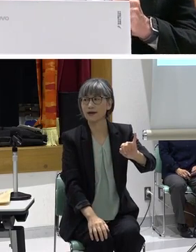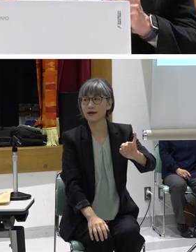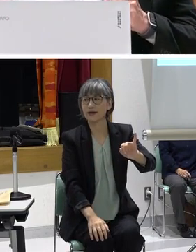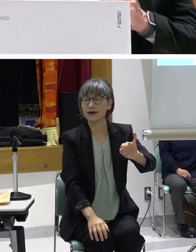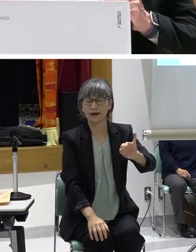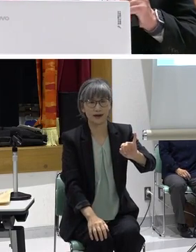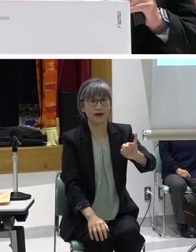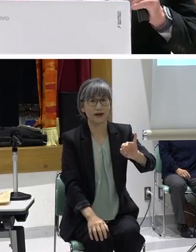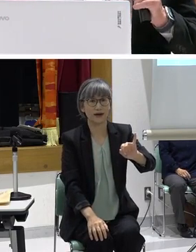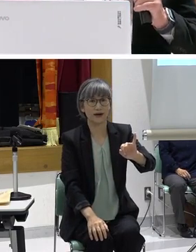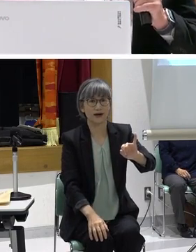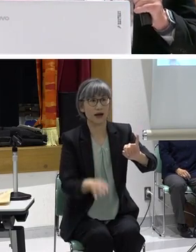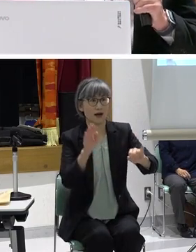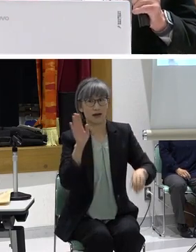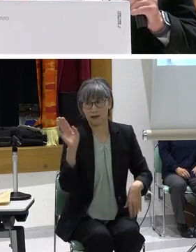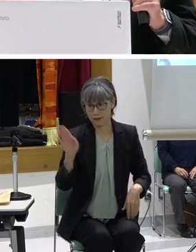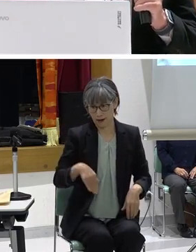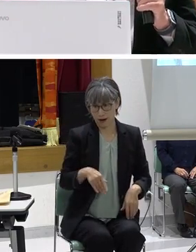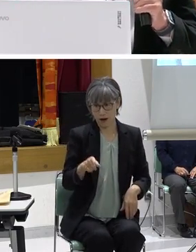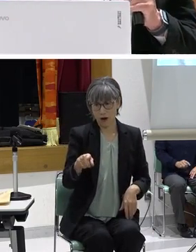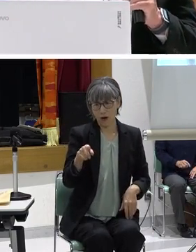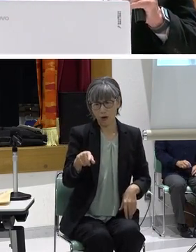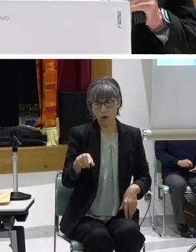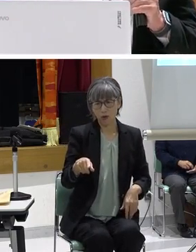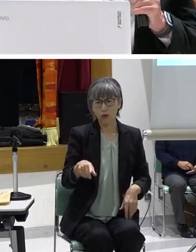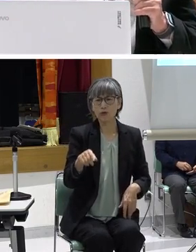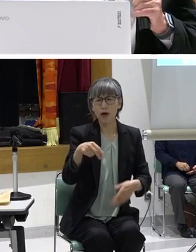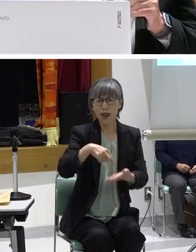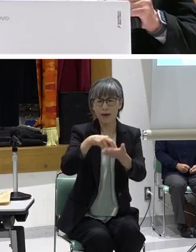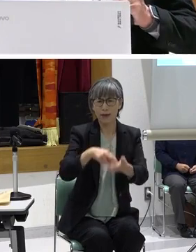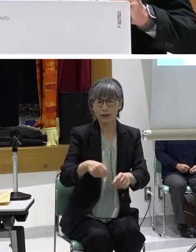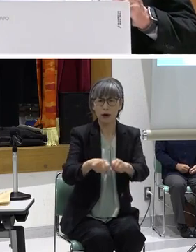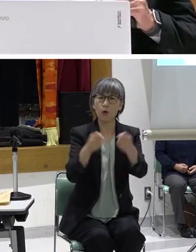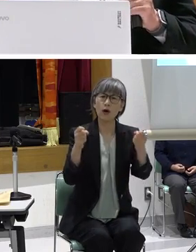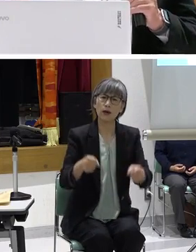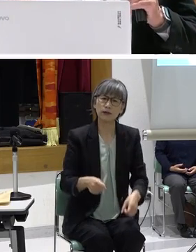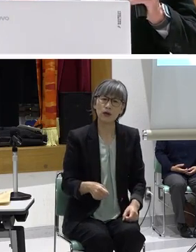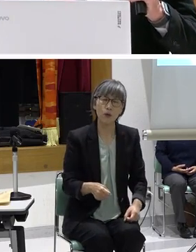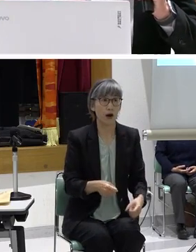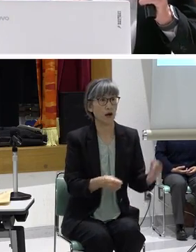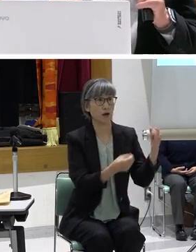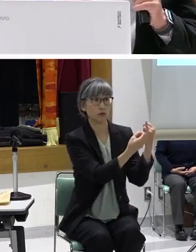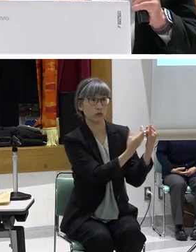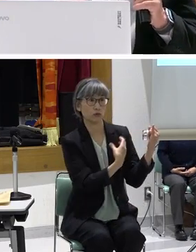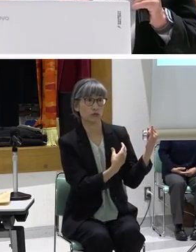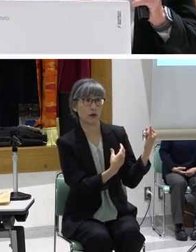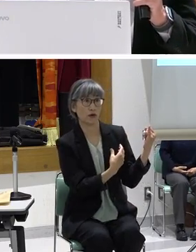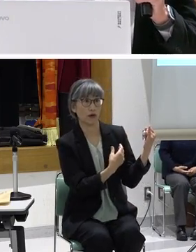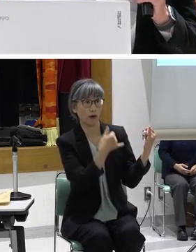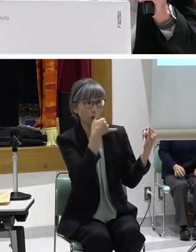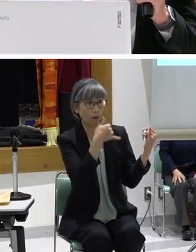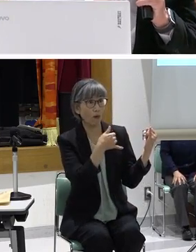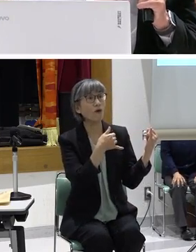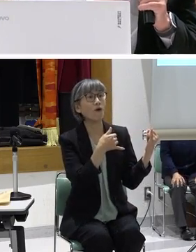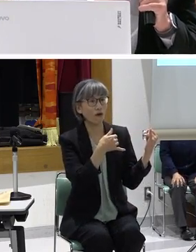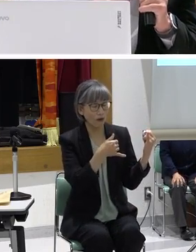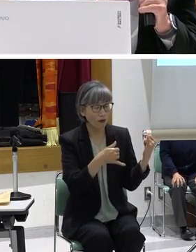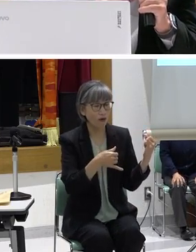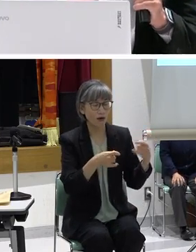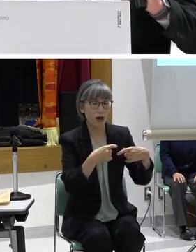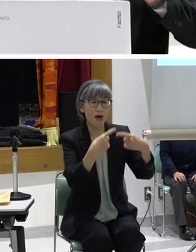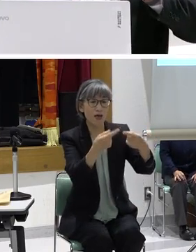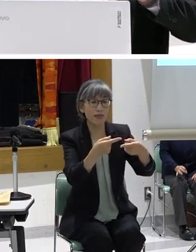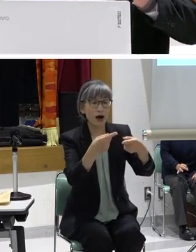いやこのエレベーター壊れてるわとか言うんです。何かなと、中でボタン押さなあかんやんかと